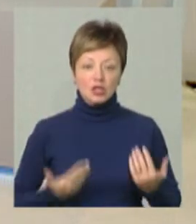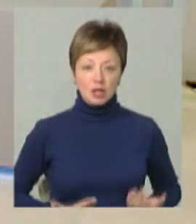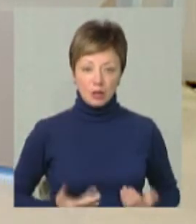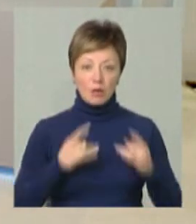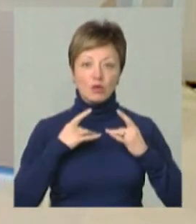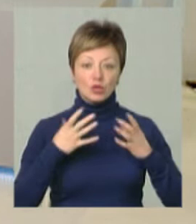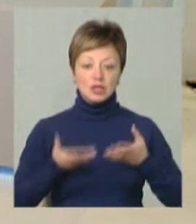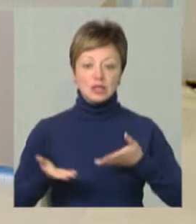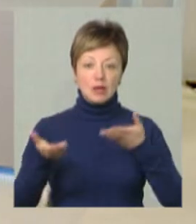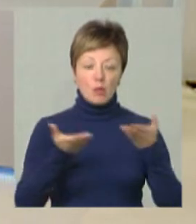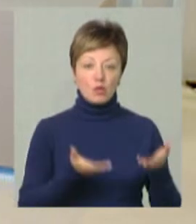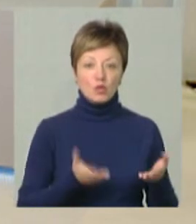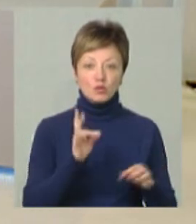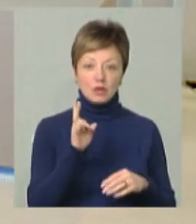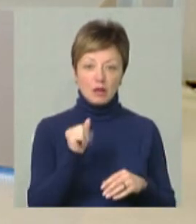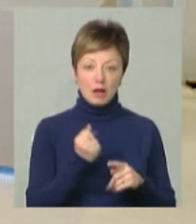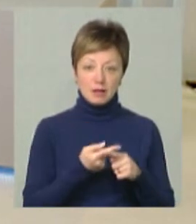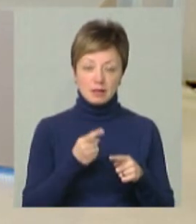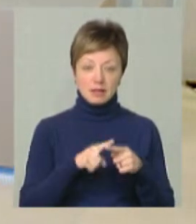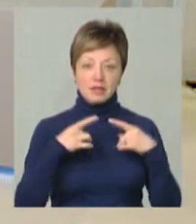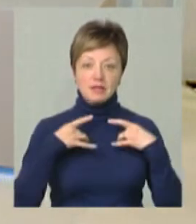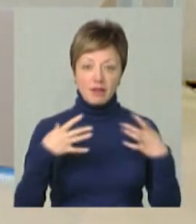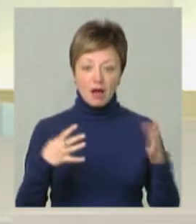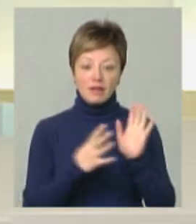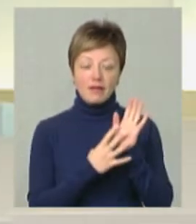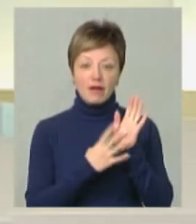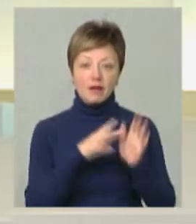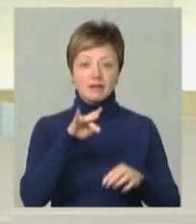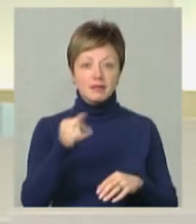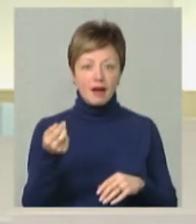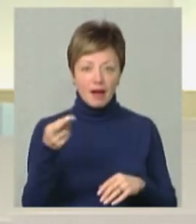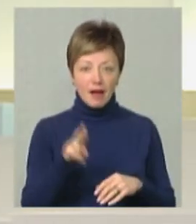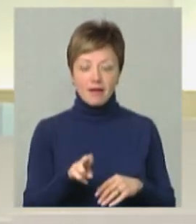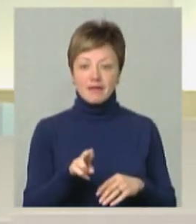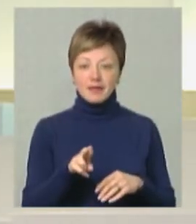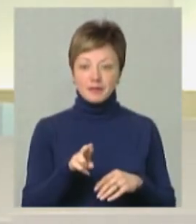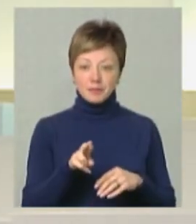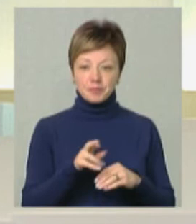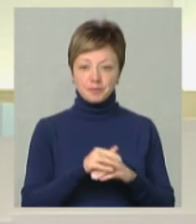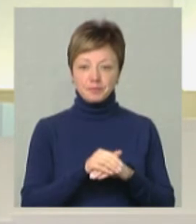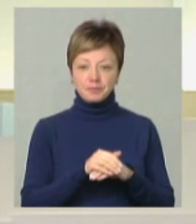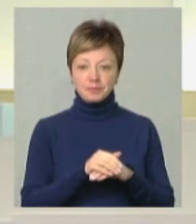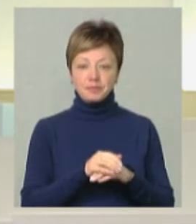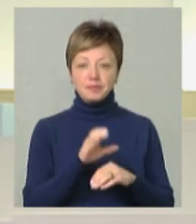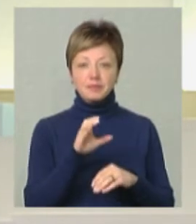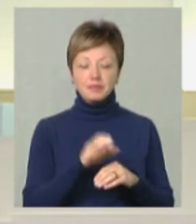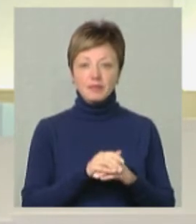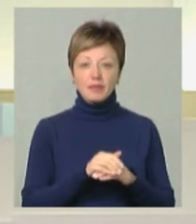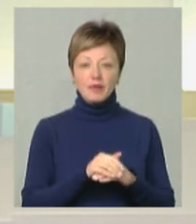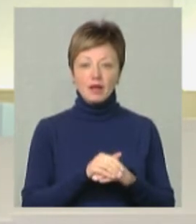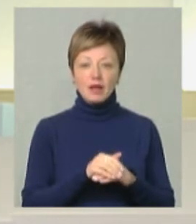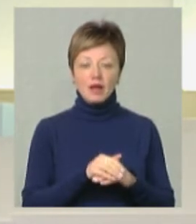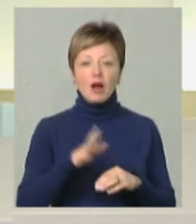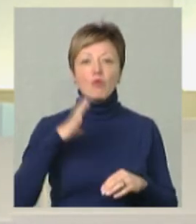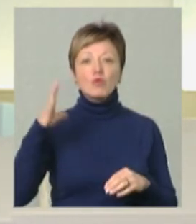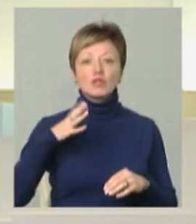їх урочисто запрошували на це свято, на 9 травня. І от Радомир Іванович Сілін, який був довгий час ректором нашого університету,